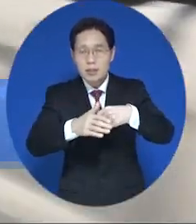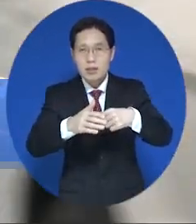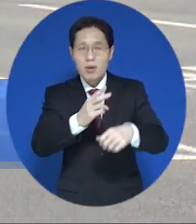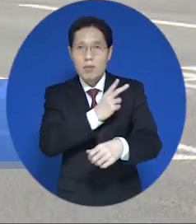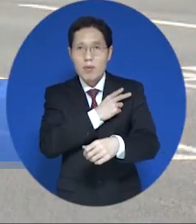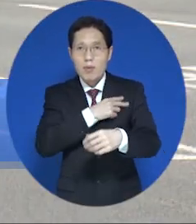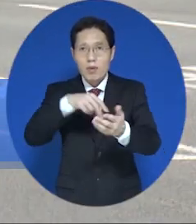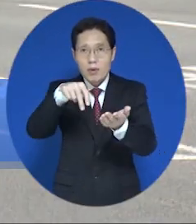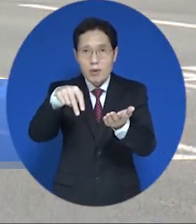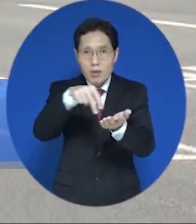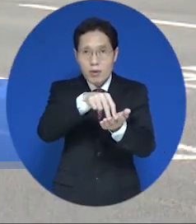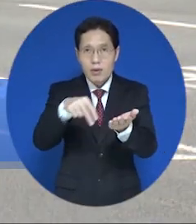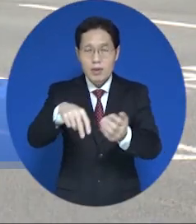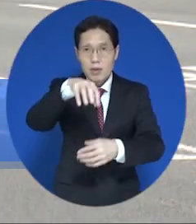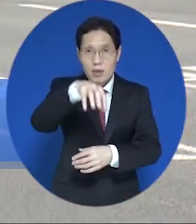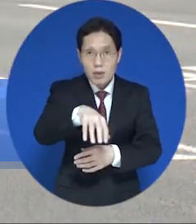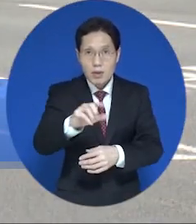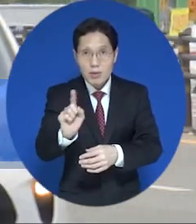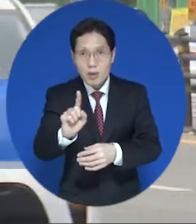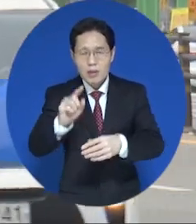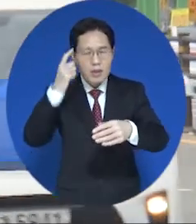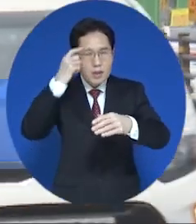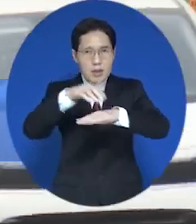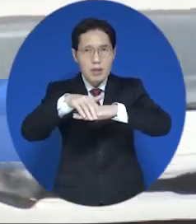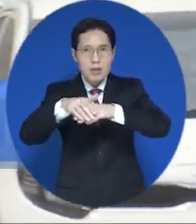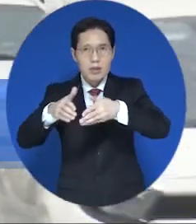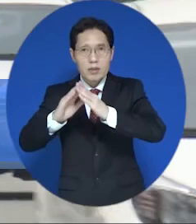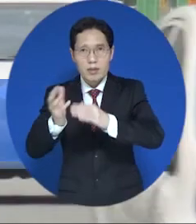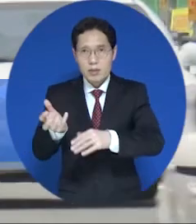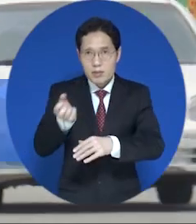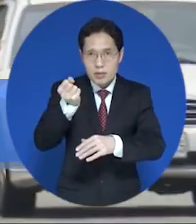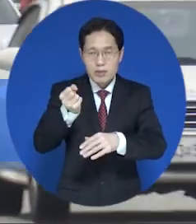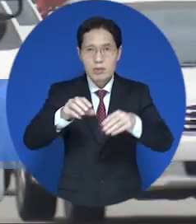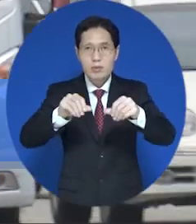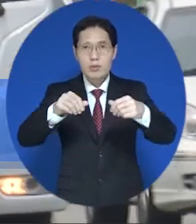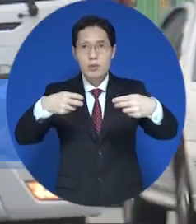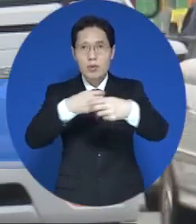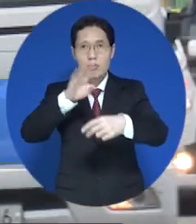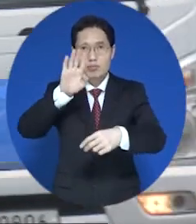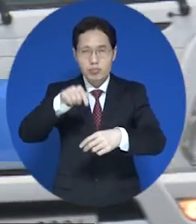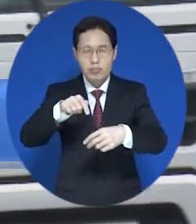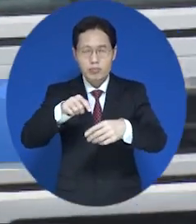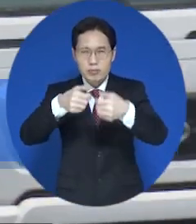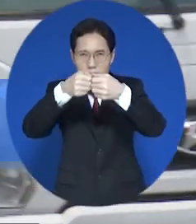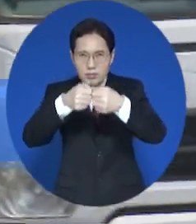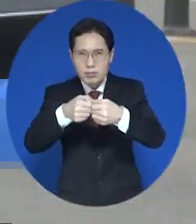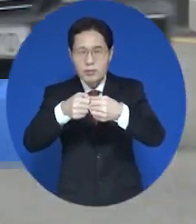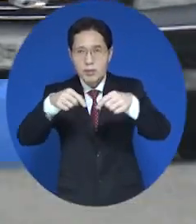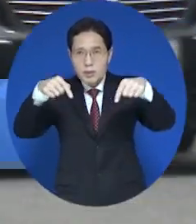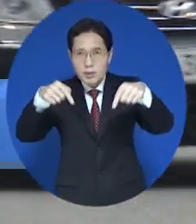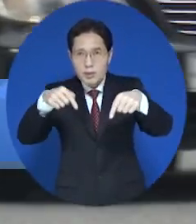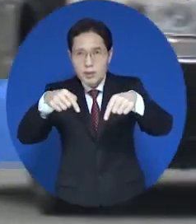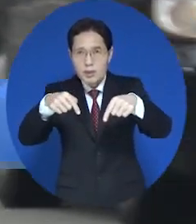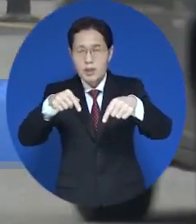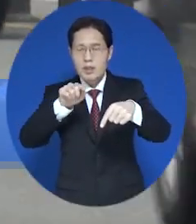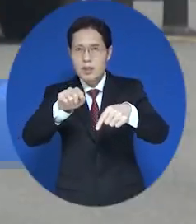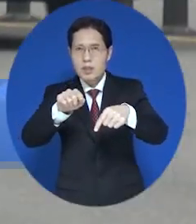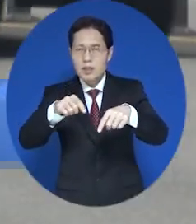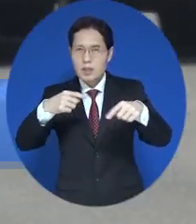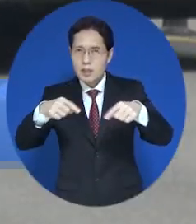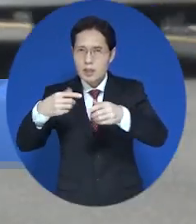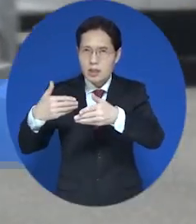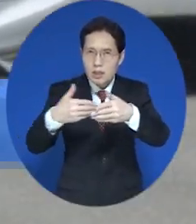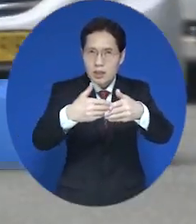복합환승센터 개발 계획은 개발 계획 수립 단계부터 국토부와 면밀히 협의해 행정 절차 소요 기간을